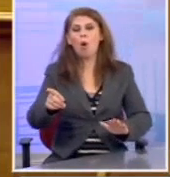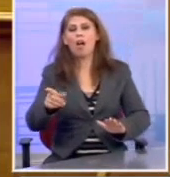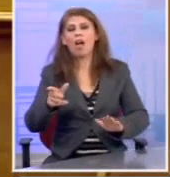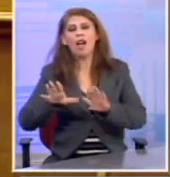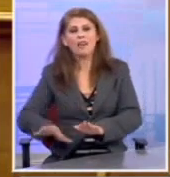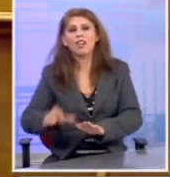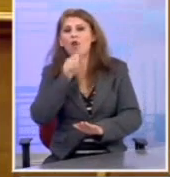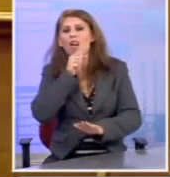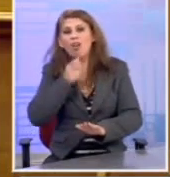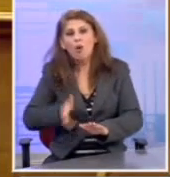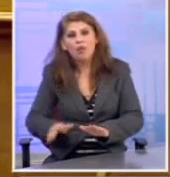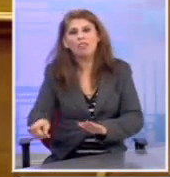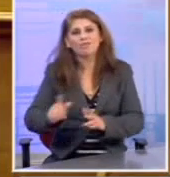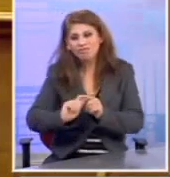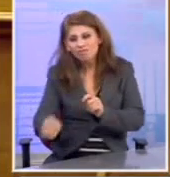εγγονό.